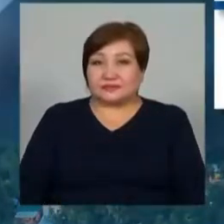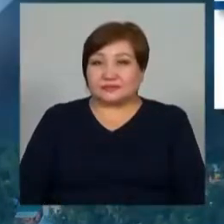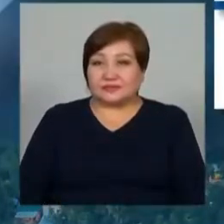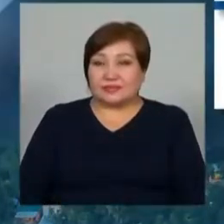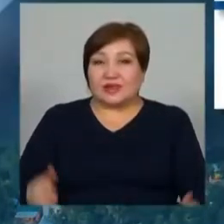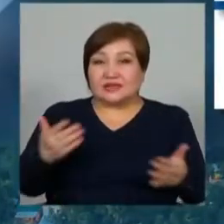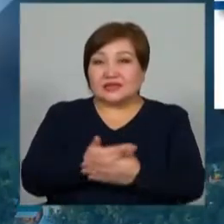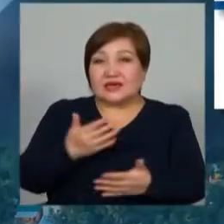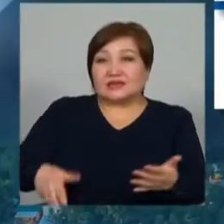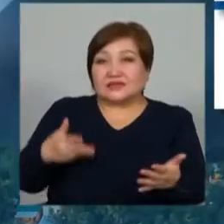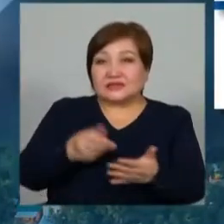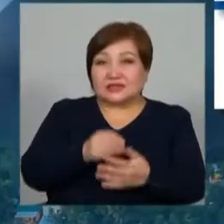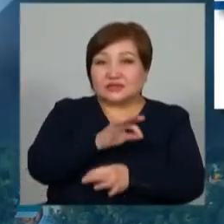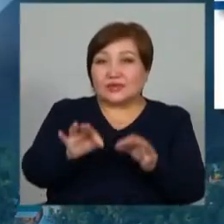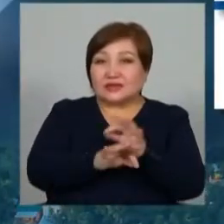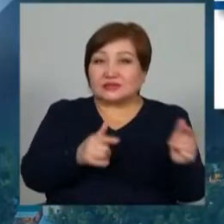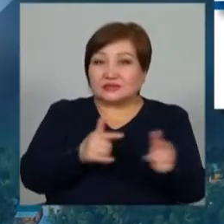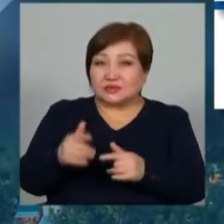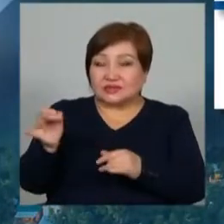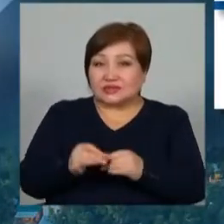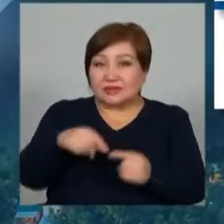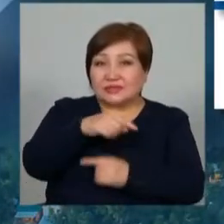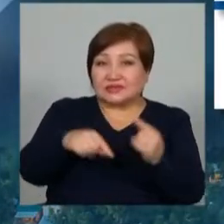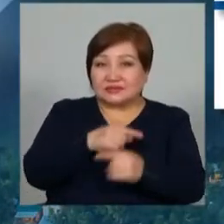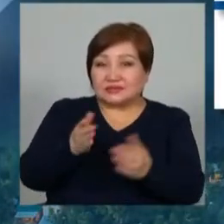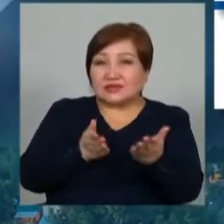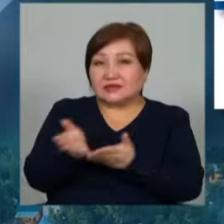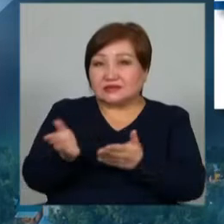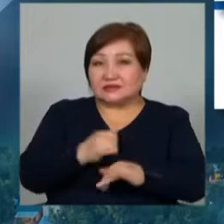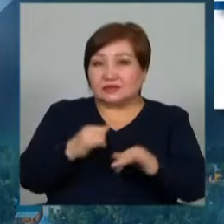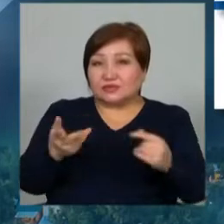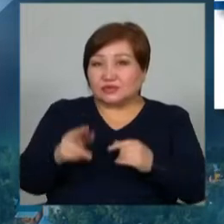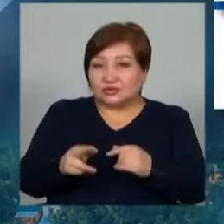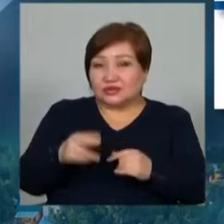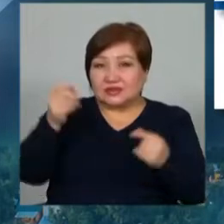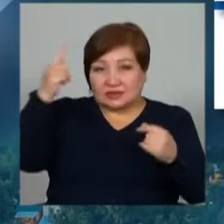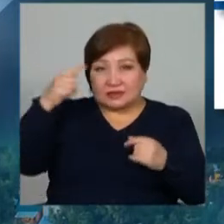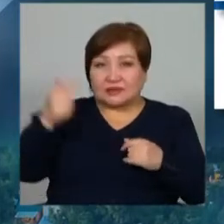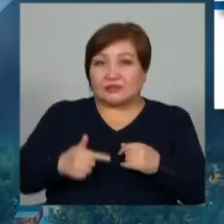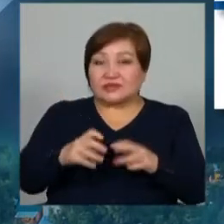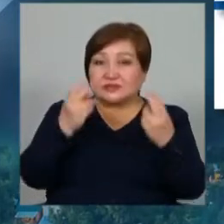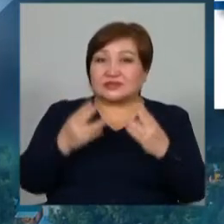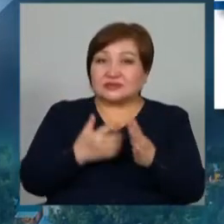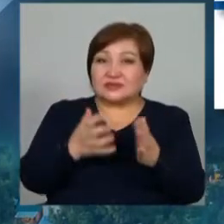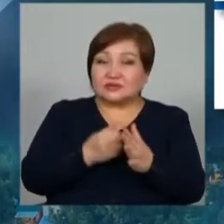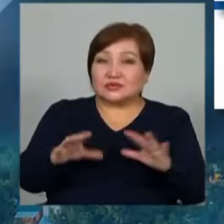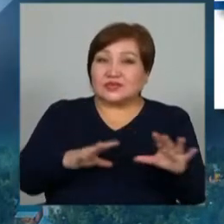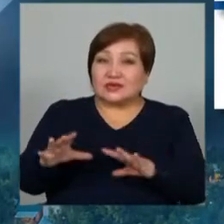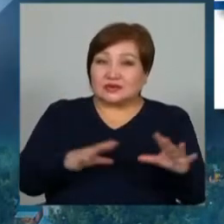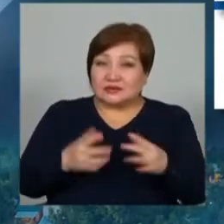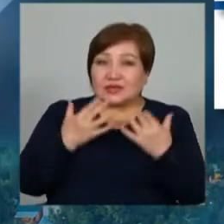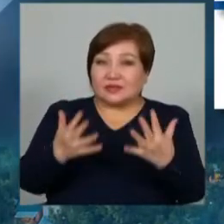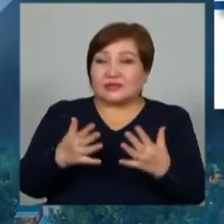Жаңа инвестициялық жобаларды жасауға және бизнес саласын дамыту үшін білікті мамандар тапшы. Сондықтан нарық талабын қанағаттандыру